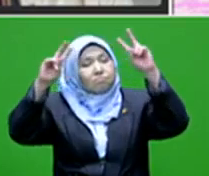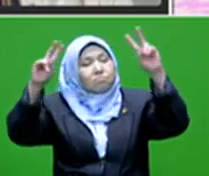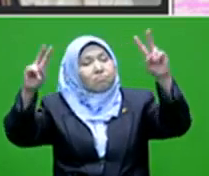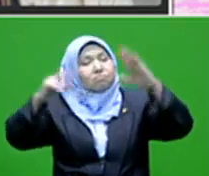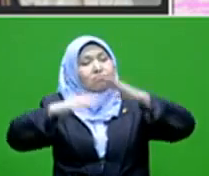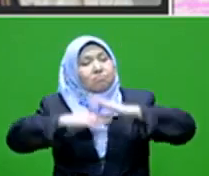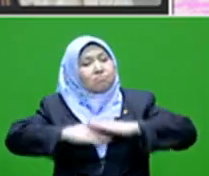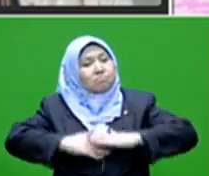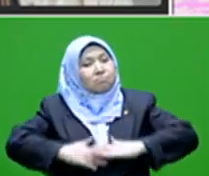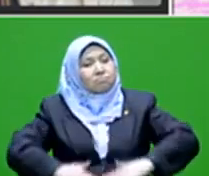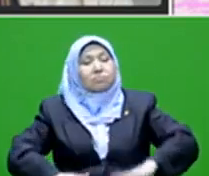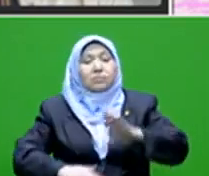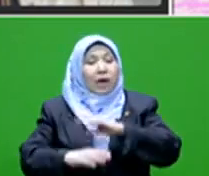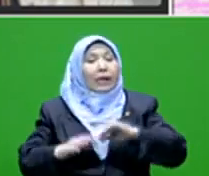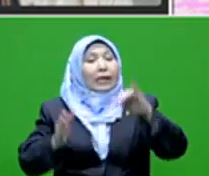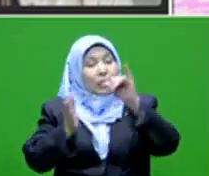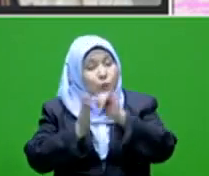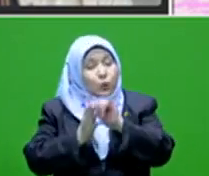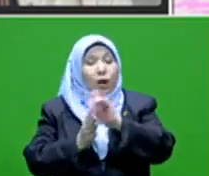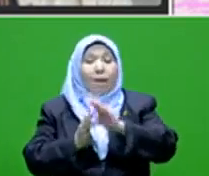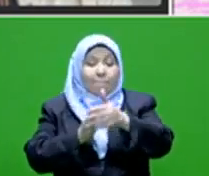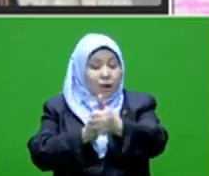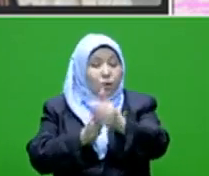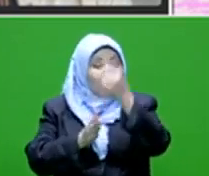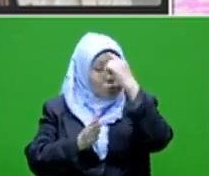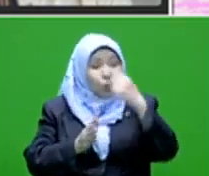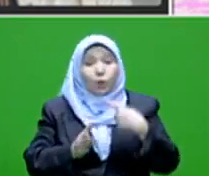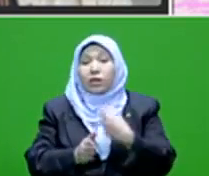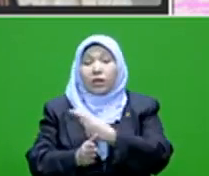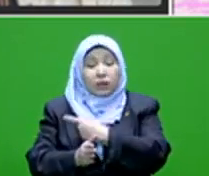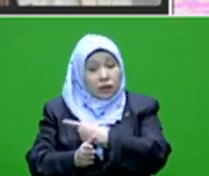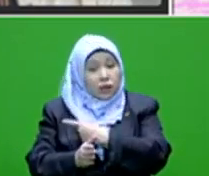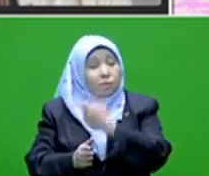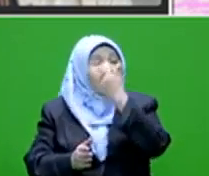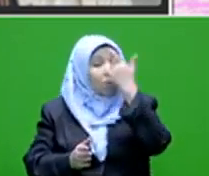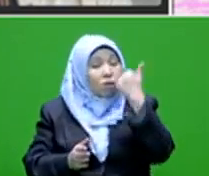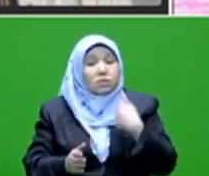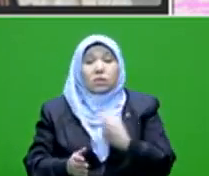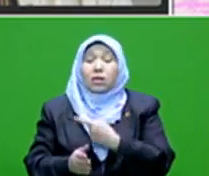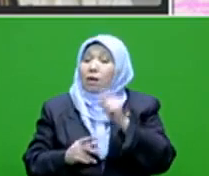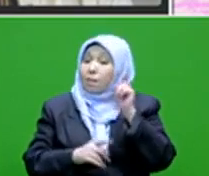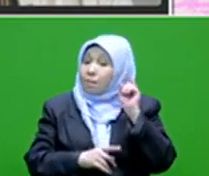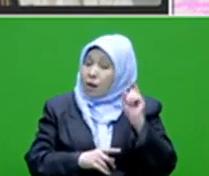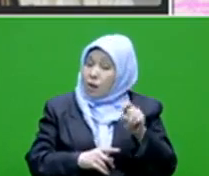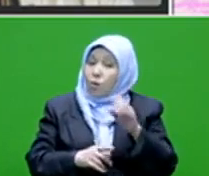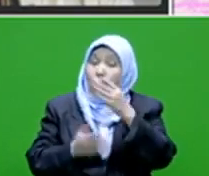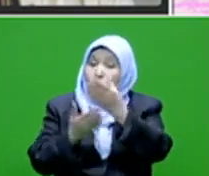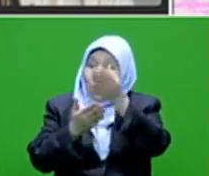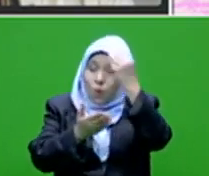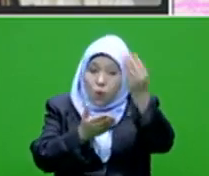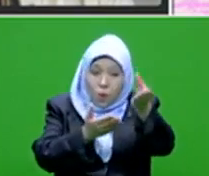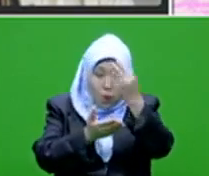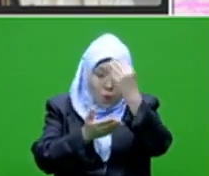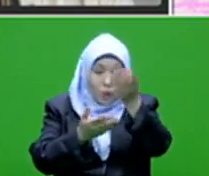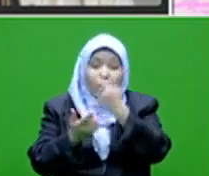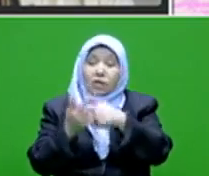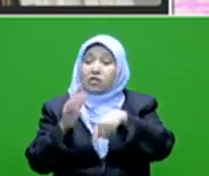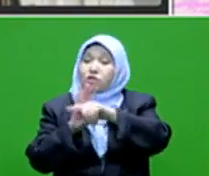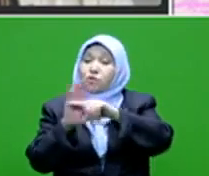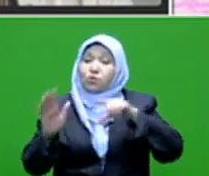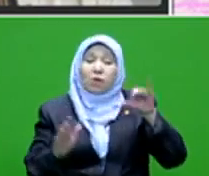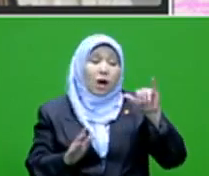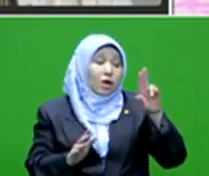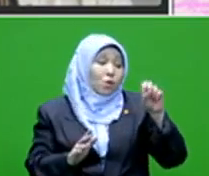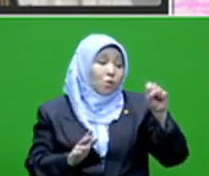Yaakob. Dan juga itulah panduan untuk kita, kerana kita perlu mengambil pelajaran daripada surah Yusuf ini. Dan